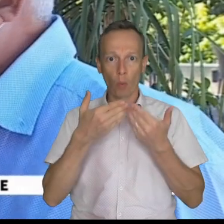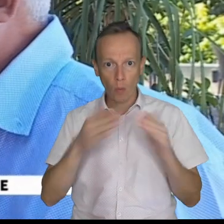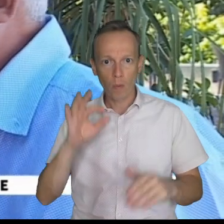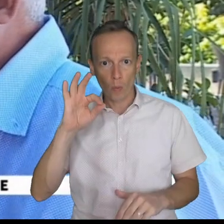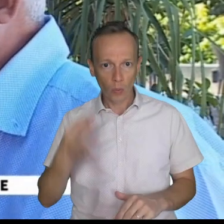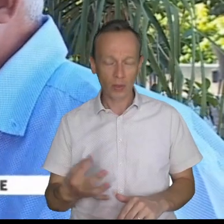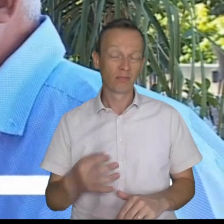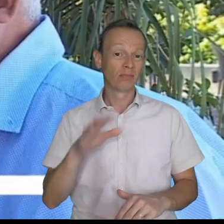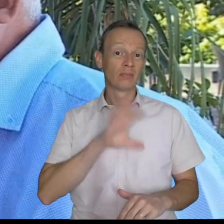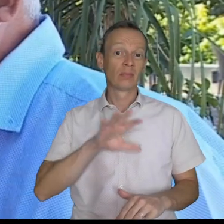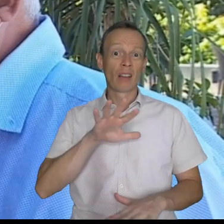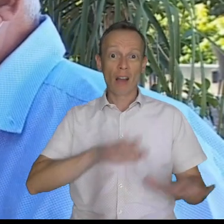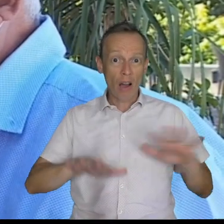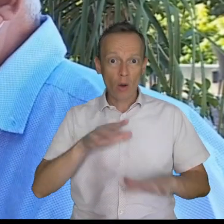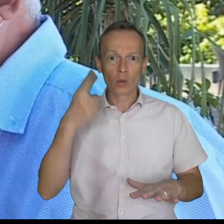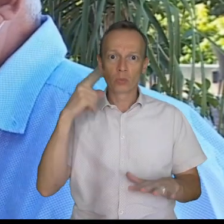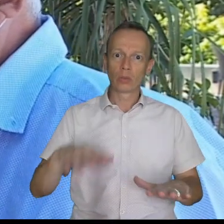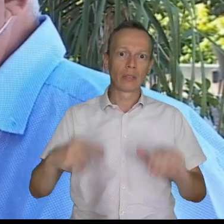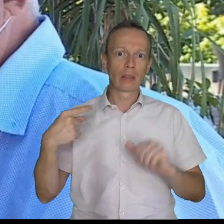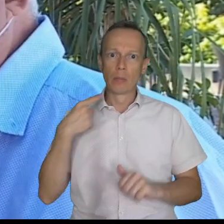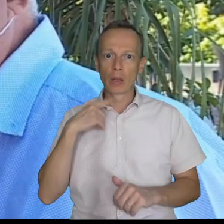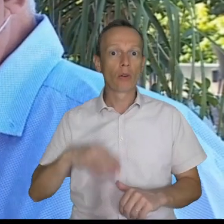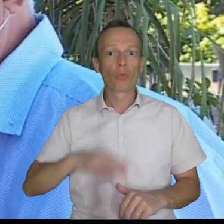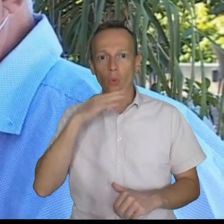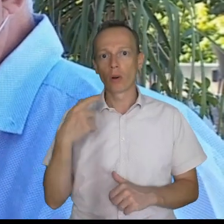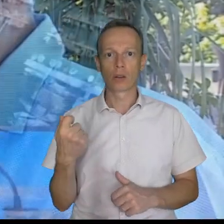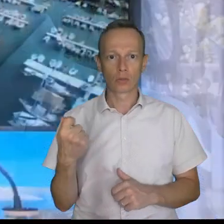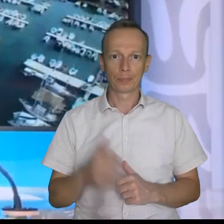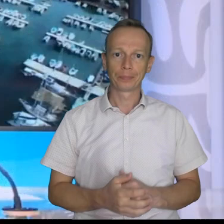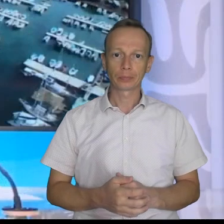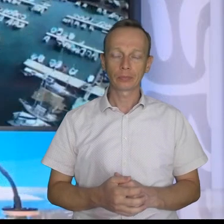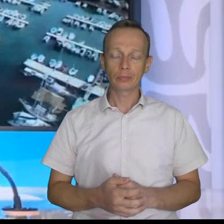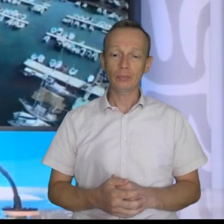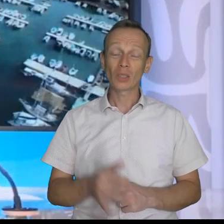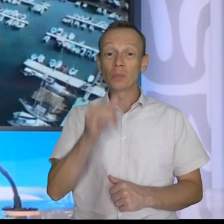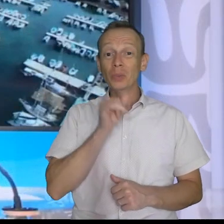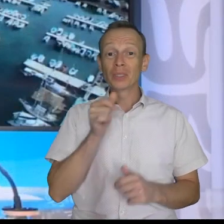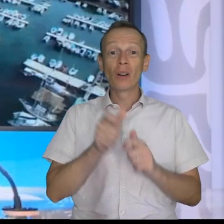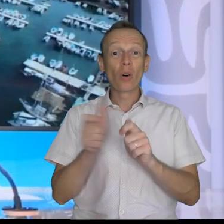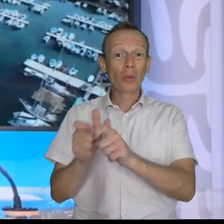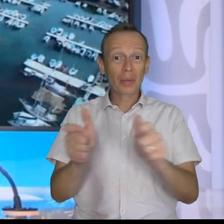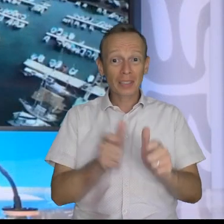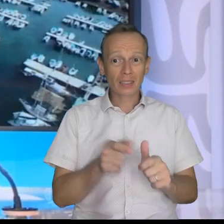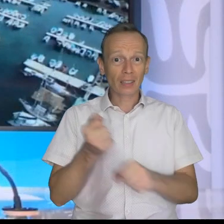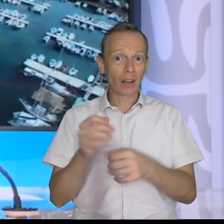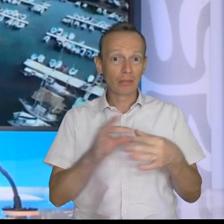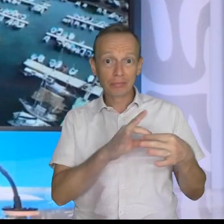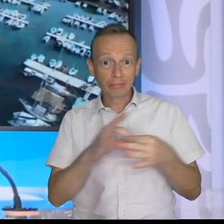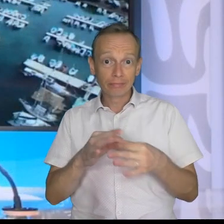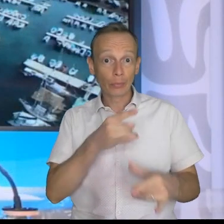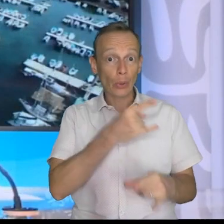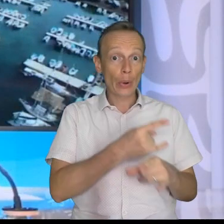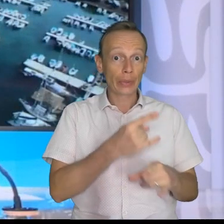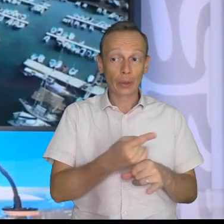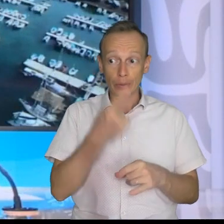Ce qu'on cherche à faire aujourd'hui, c'est sauver un maximum de pertes. Oui, et toutes les petites entreprises qui gravitent autour des